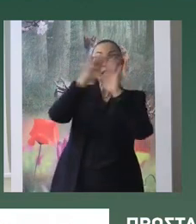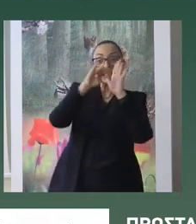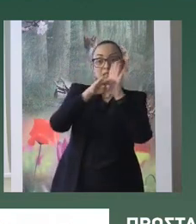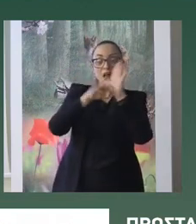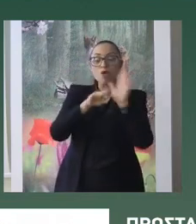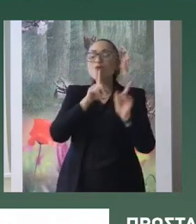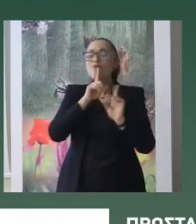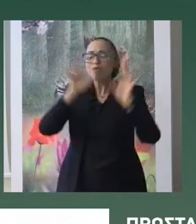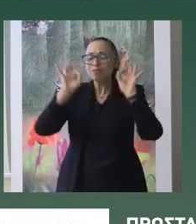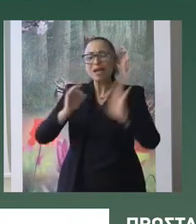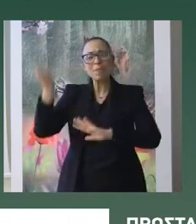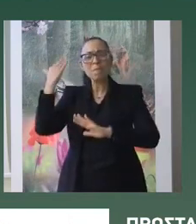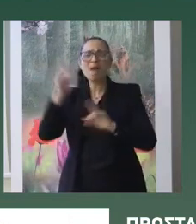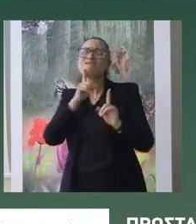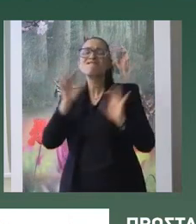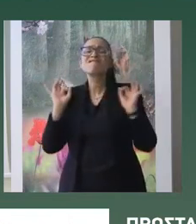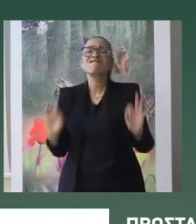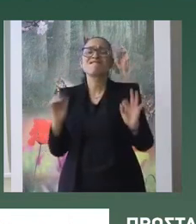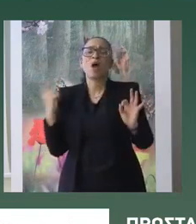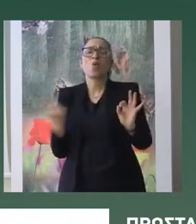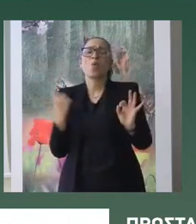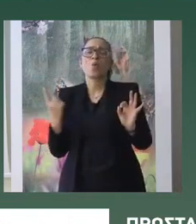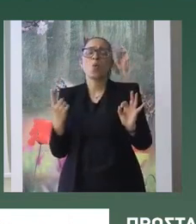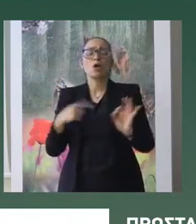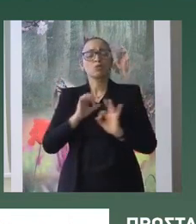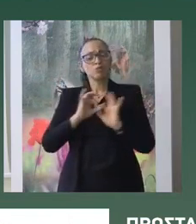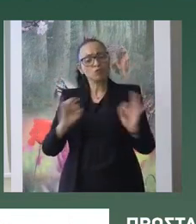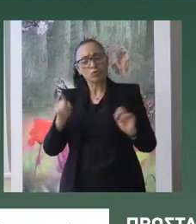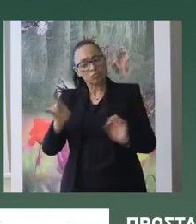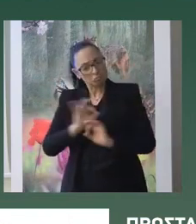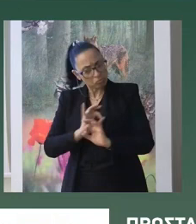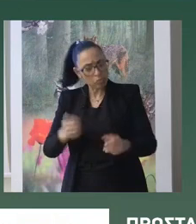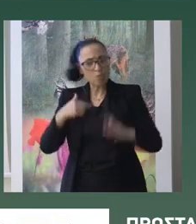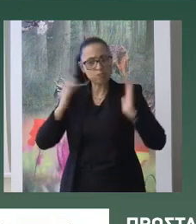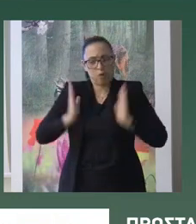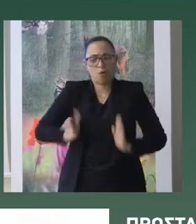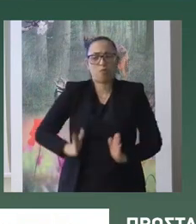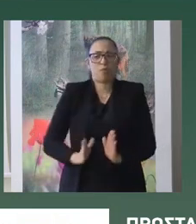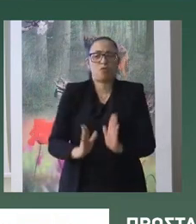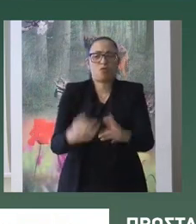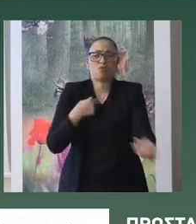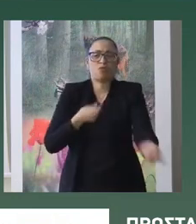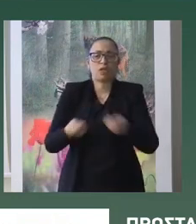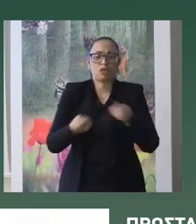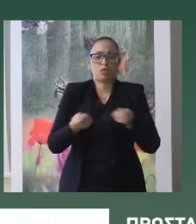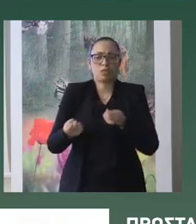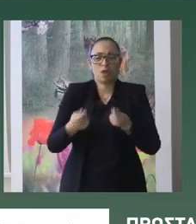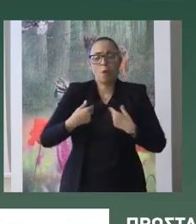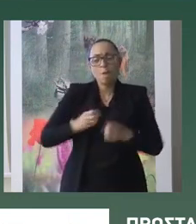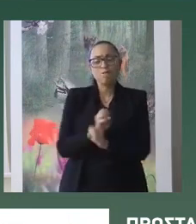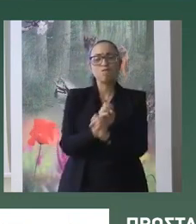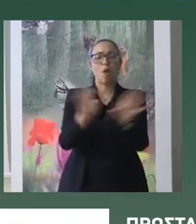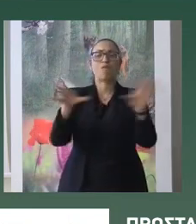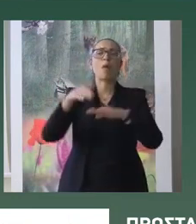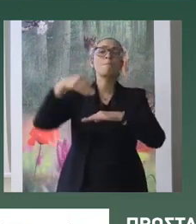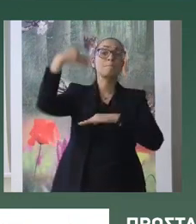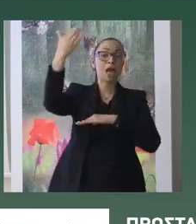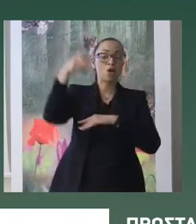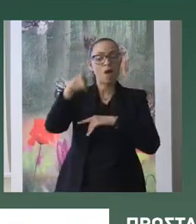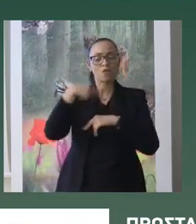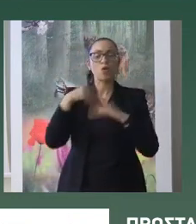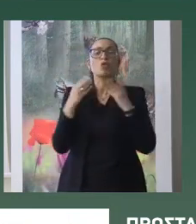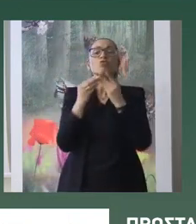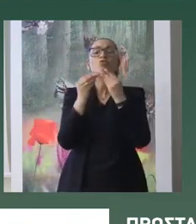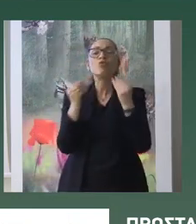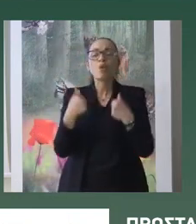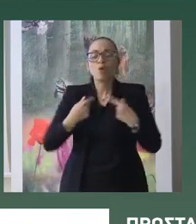που ίσχυαν, τις οποίες τις ξέραμε, σημαίνει ότι είναι αρκετά αξιόπιστο να το χρησιμοποιήσουμε για να κάνουμε μια προβολή στο μέλλον. Αυτός είναι ο